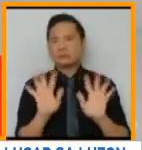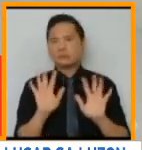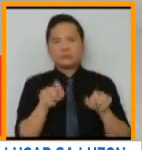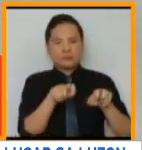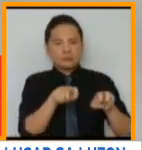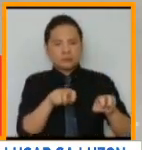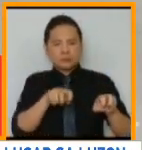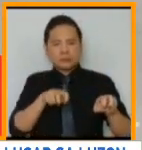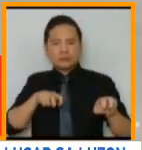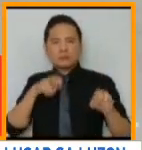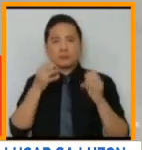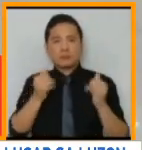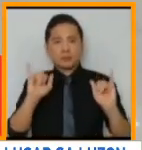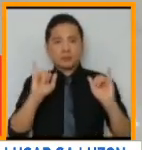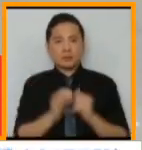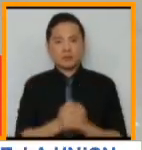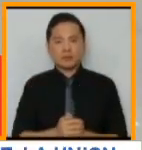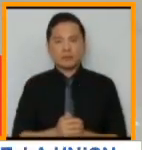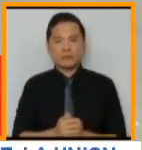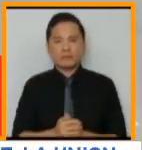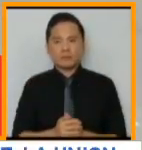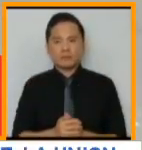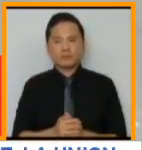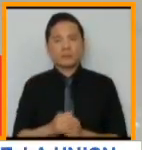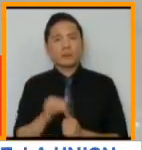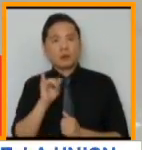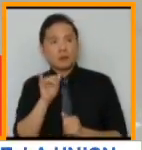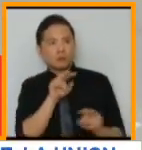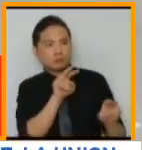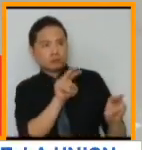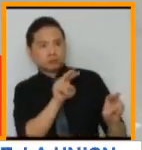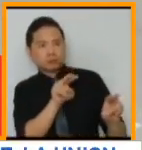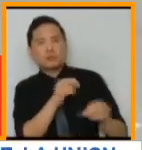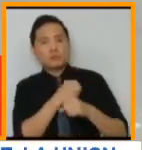pagtalima ng mga pasahero pati ng mga driver dun sa health and safety